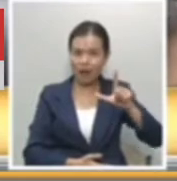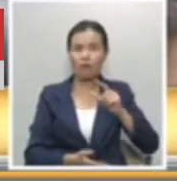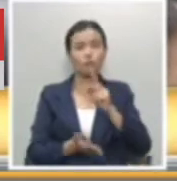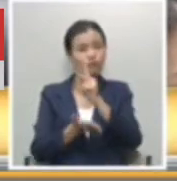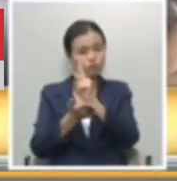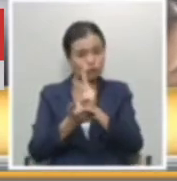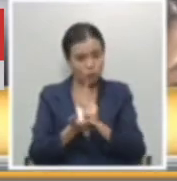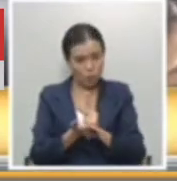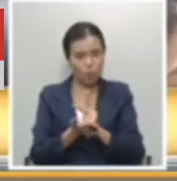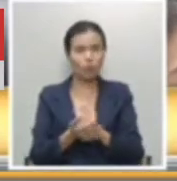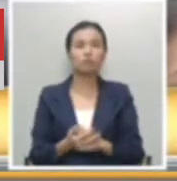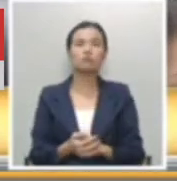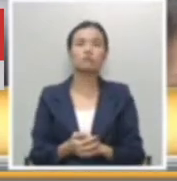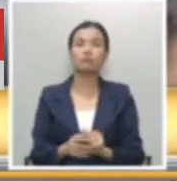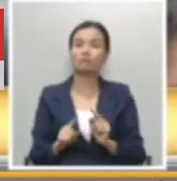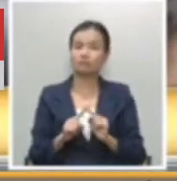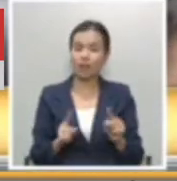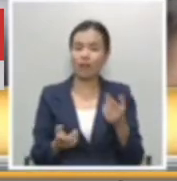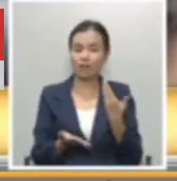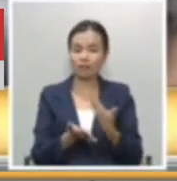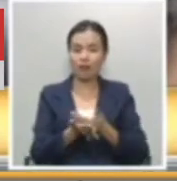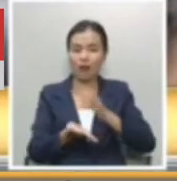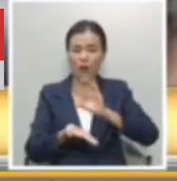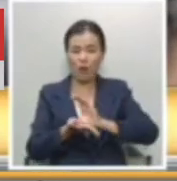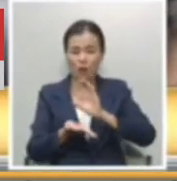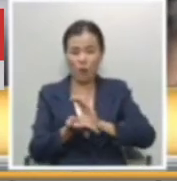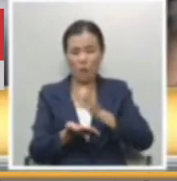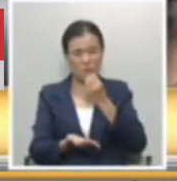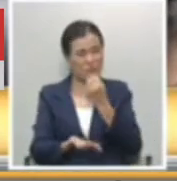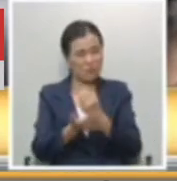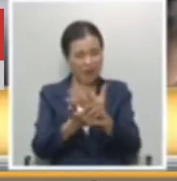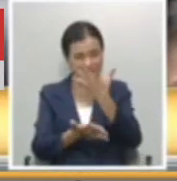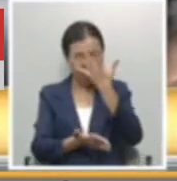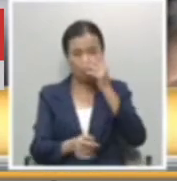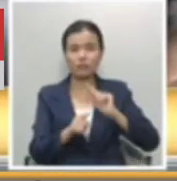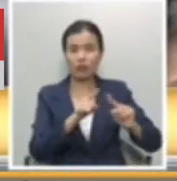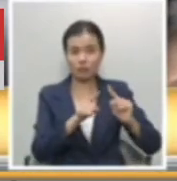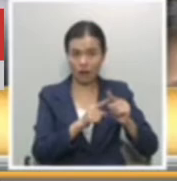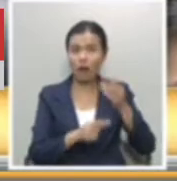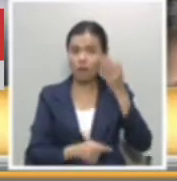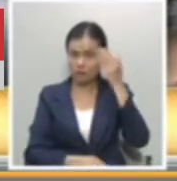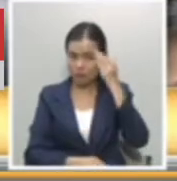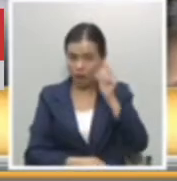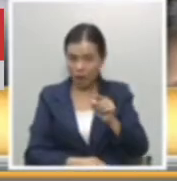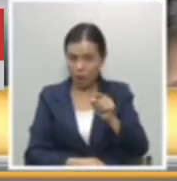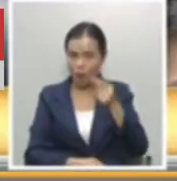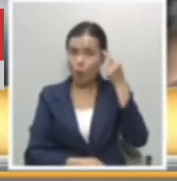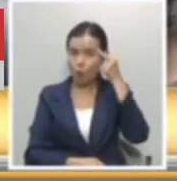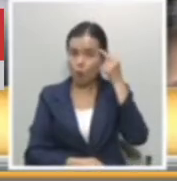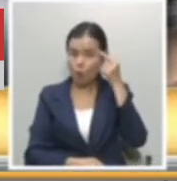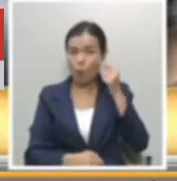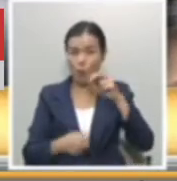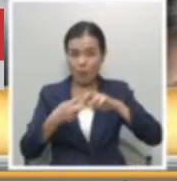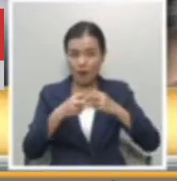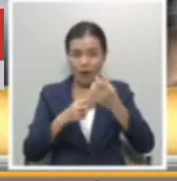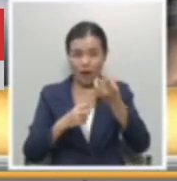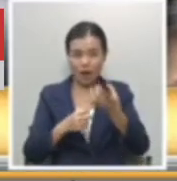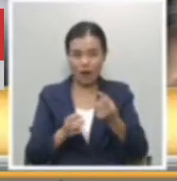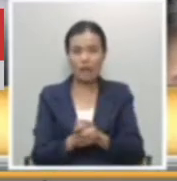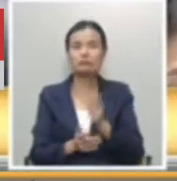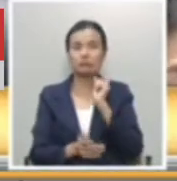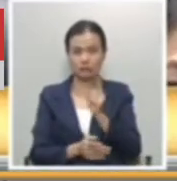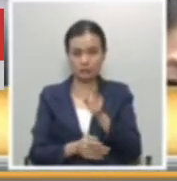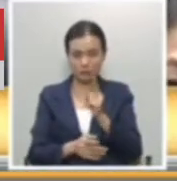แต่ผลของการใช้งบประมาณอย่างมหาศาลเนี่ยท่านประธานทราบไหมครับเกิดอะไรขึ้นครับโดยปกติ